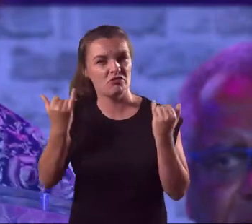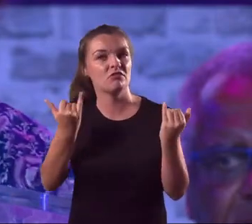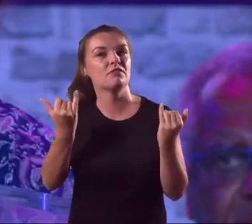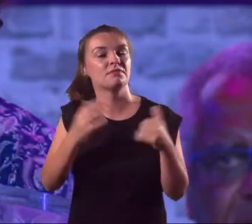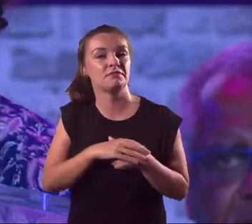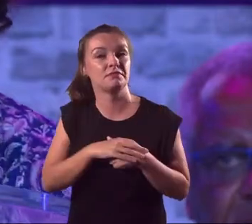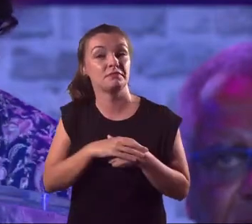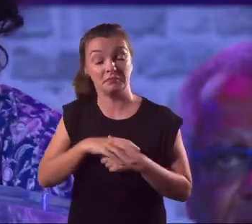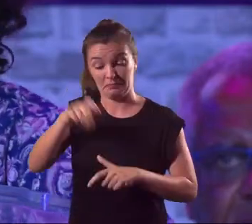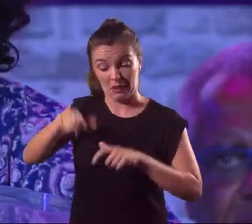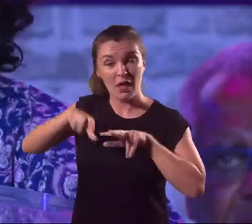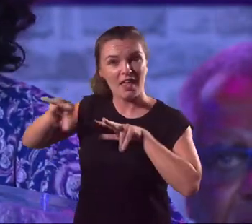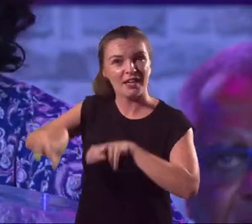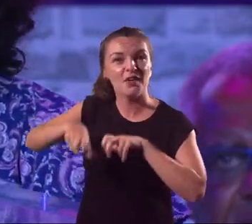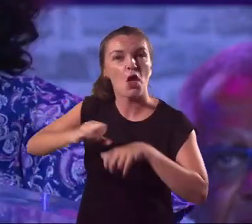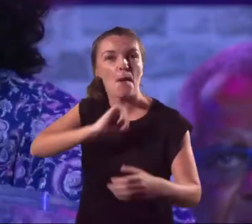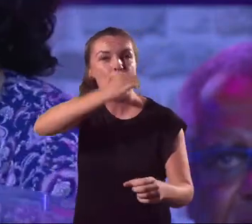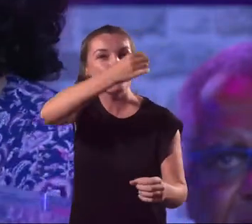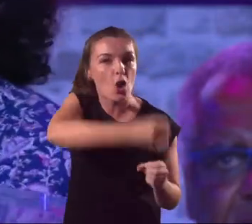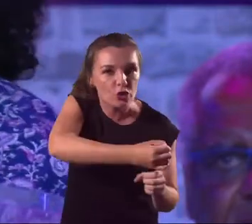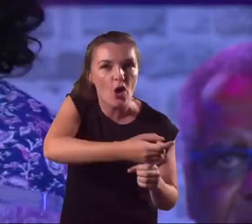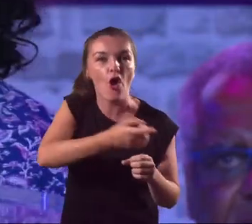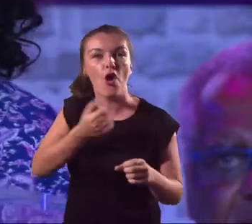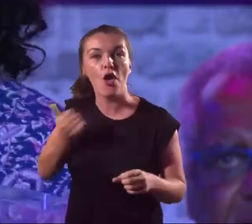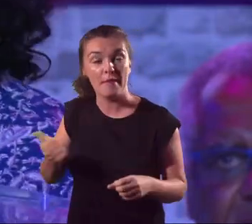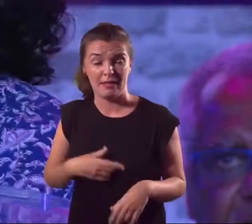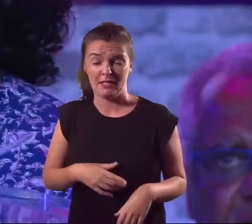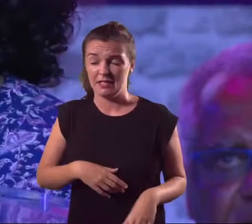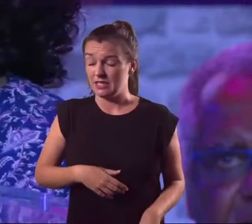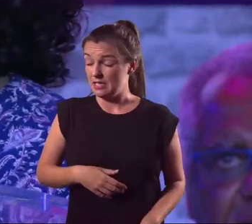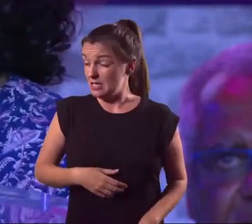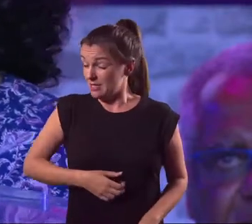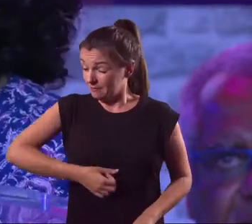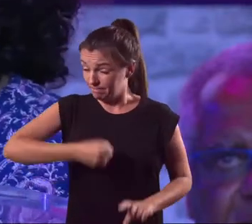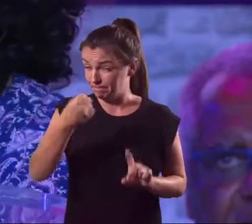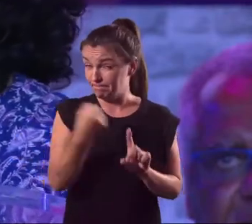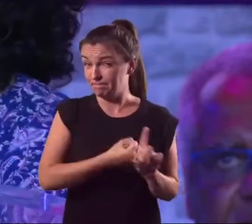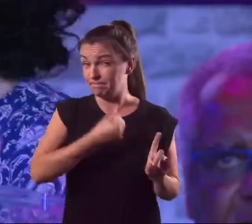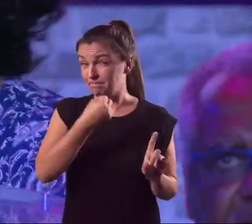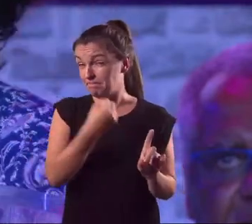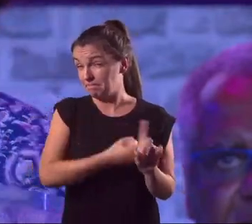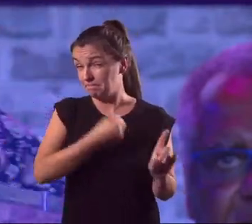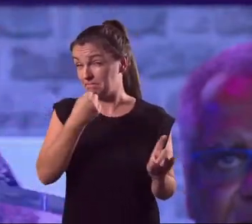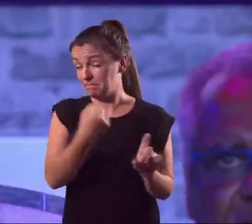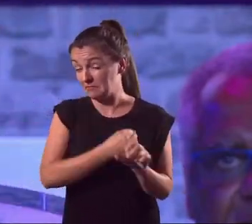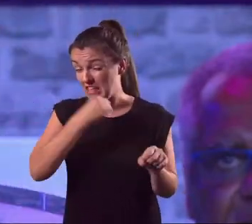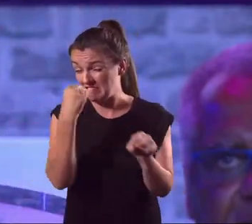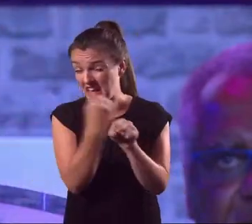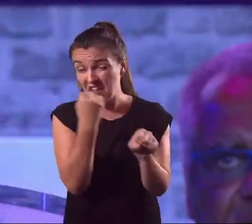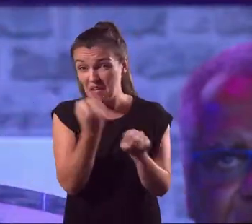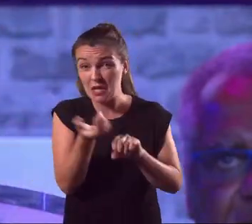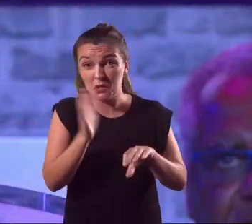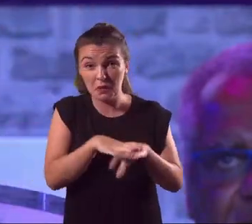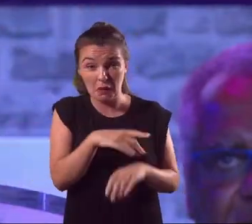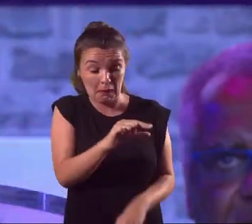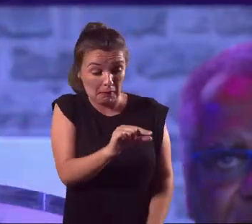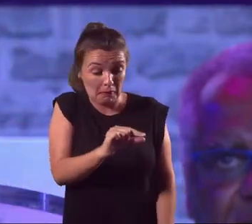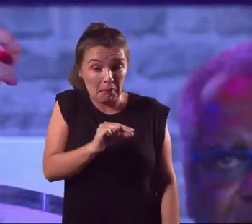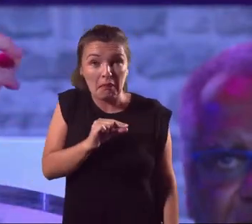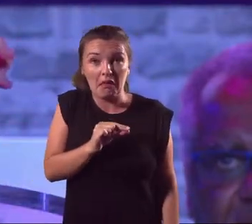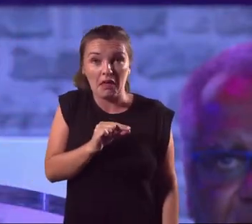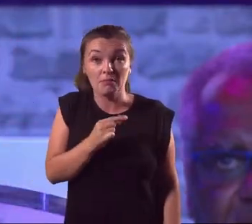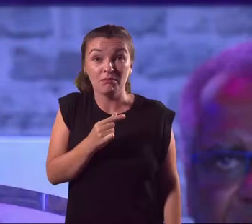des agriculteurs, des planteurs, qui se battent pour même pas vivre de leur travail, mais